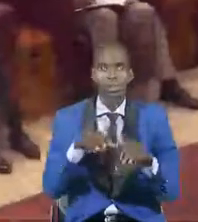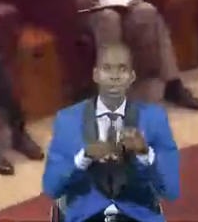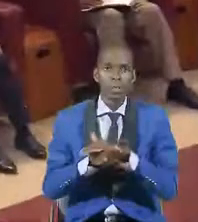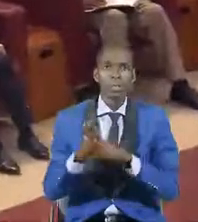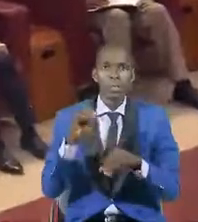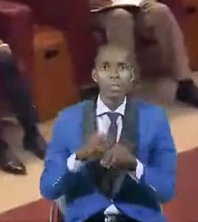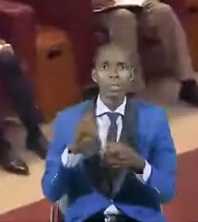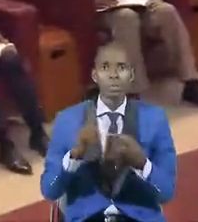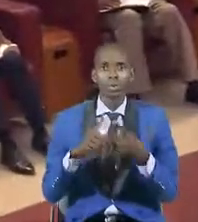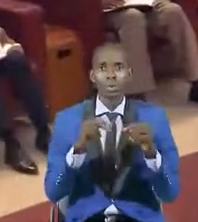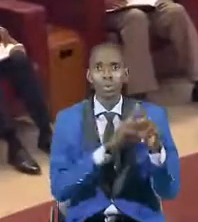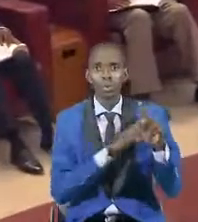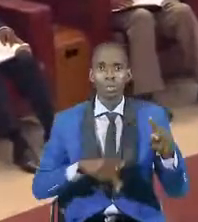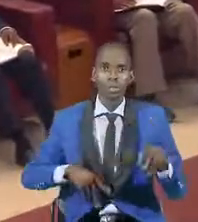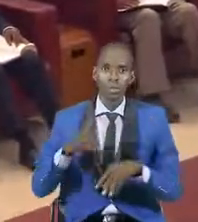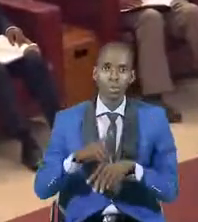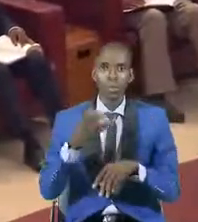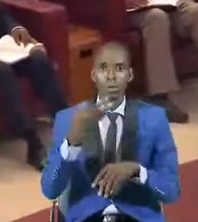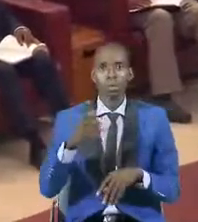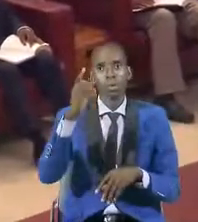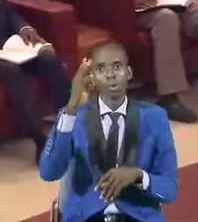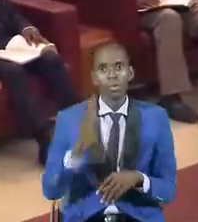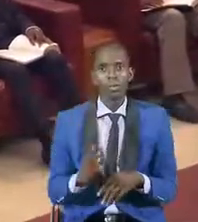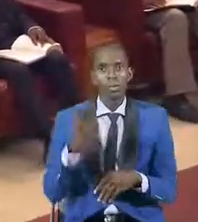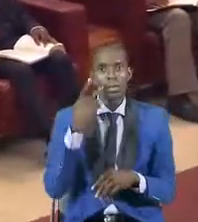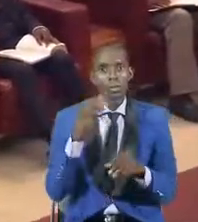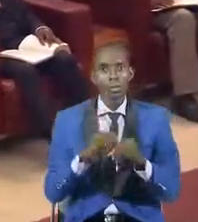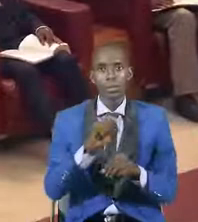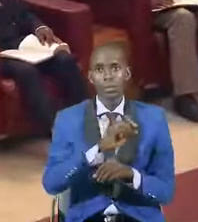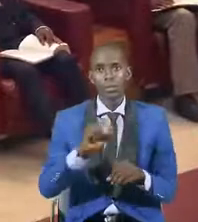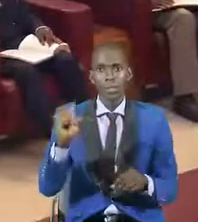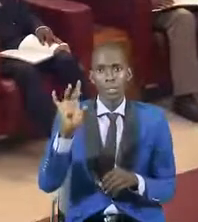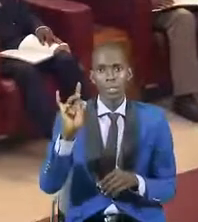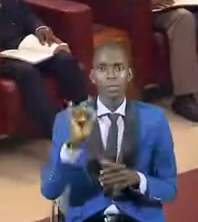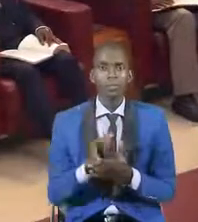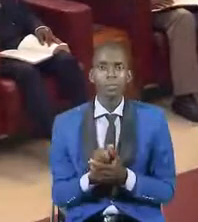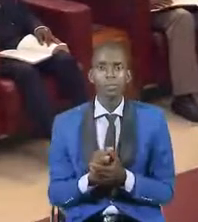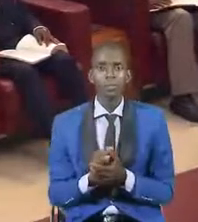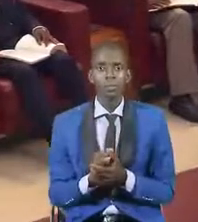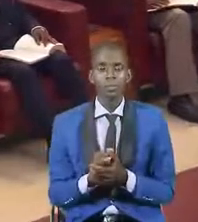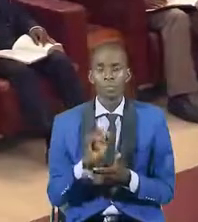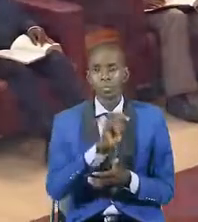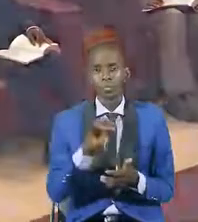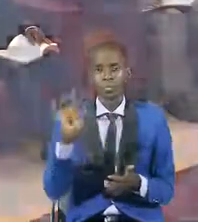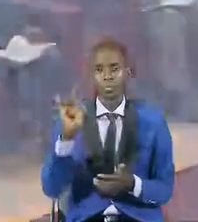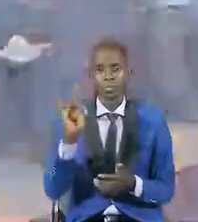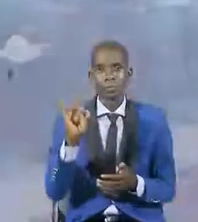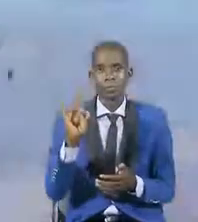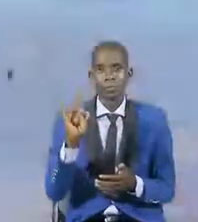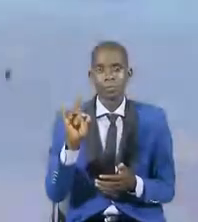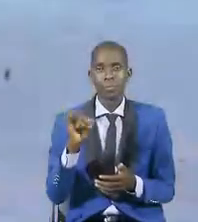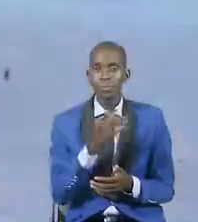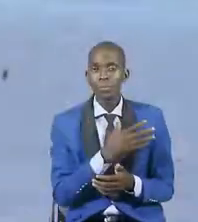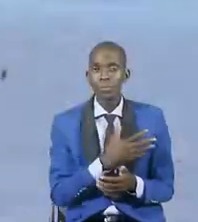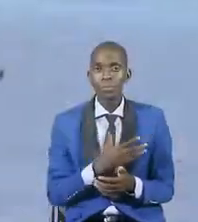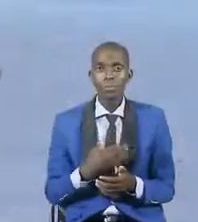et de l'Esprit, il ne peut entrer dans le royaume de Dieu. Verset 8 nous dit, voyons le verset 8